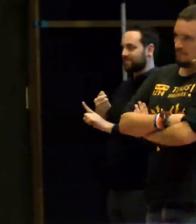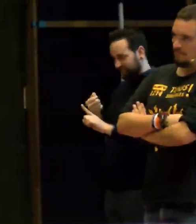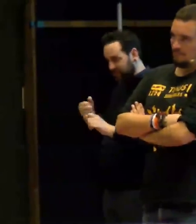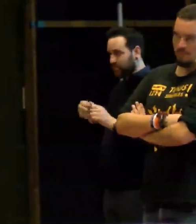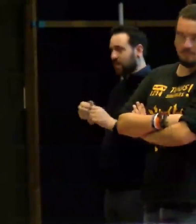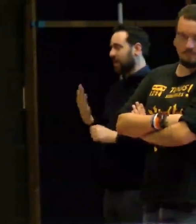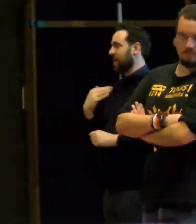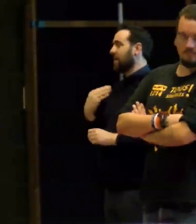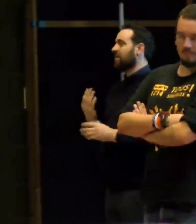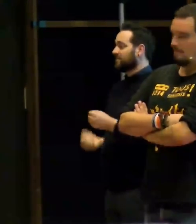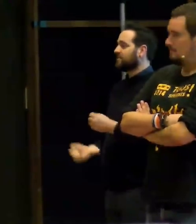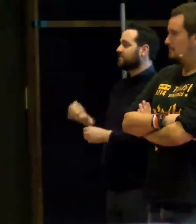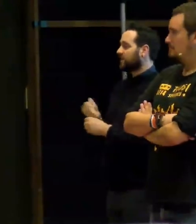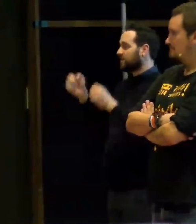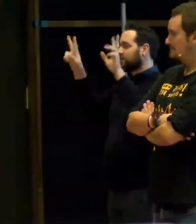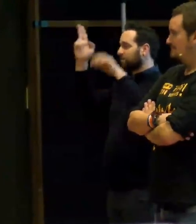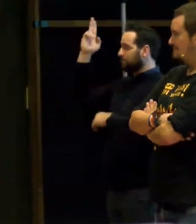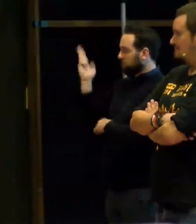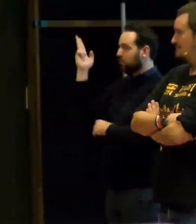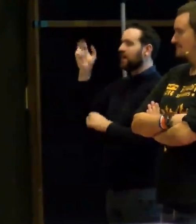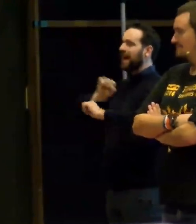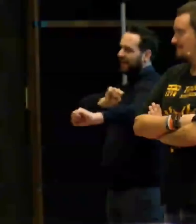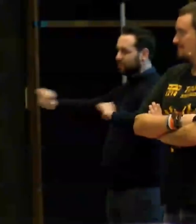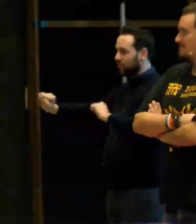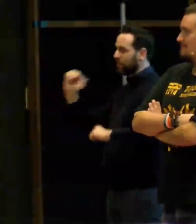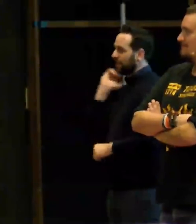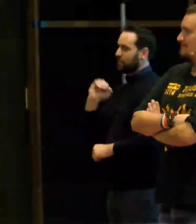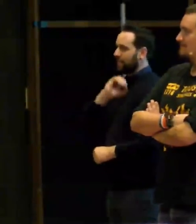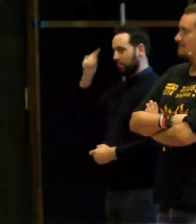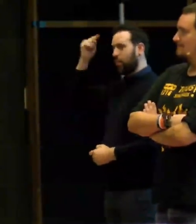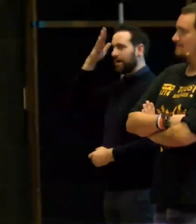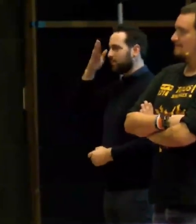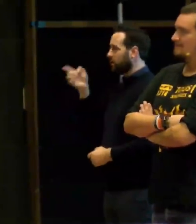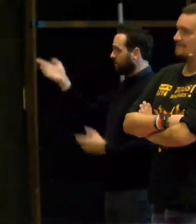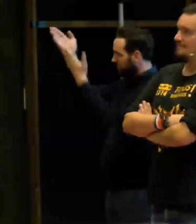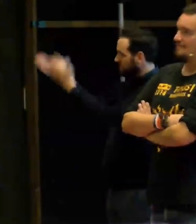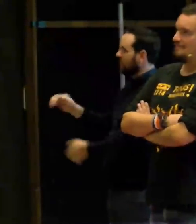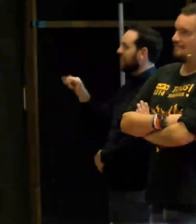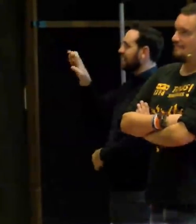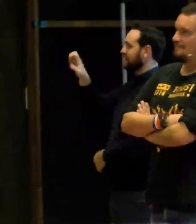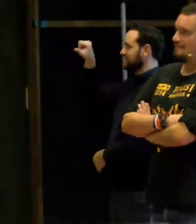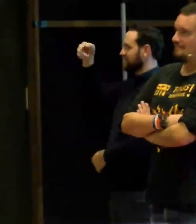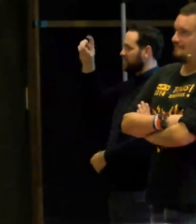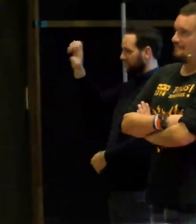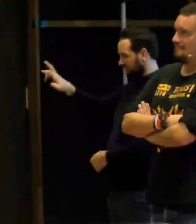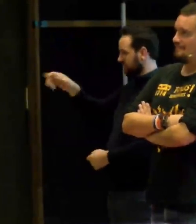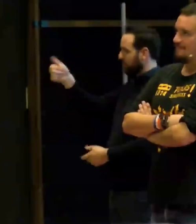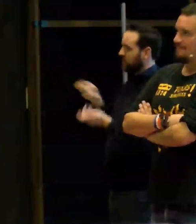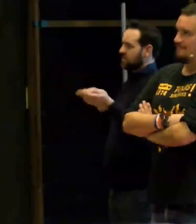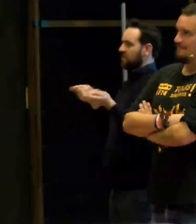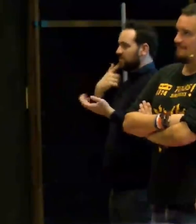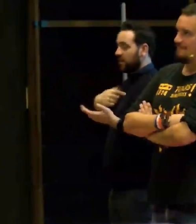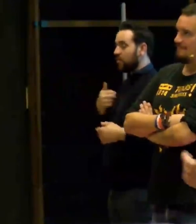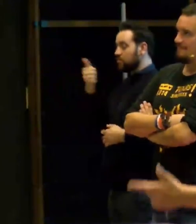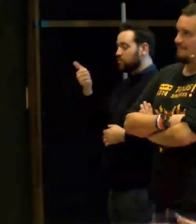animaux, avec Alexandre ici présent, qui s'occupe de coordonner ces actions-là. Donc c'est une action par semaine, souvent assez